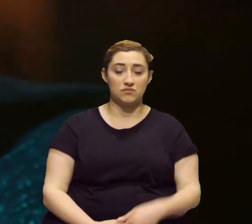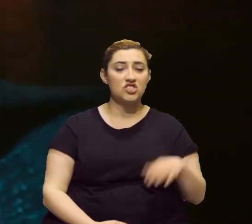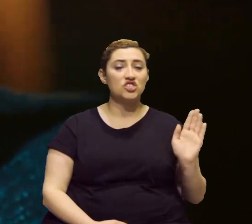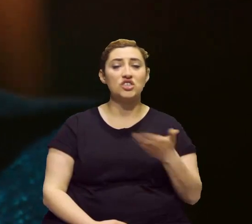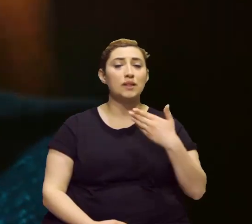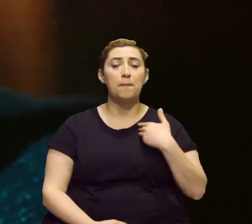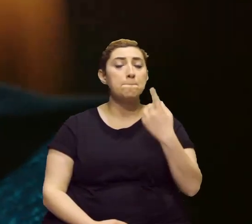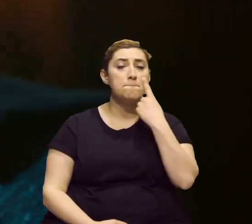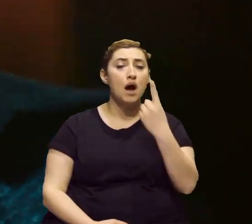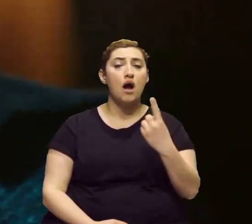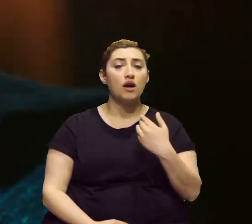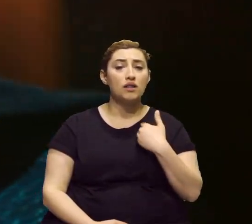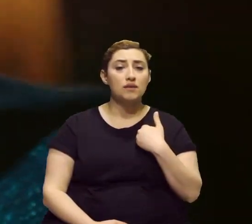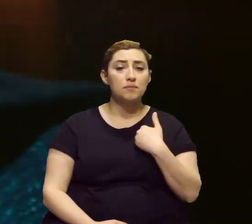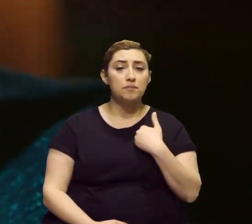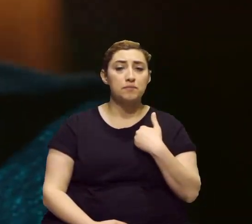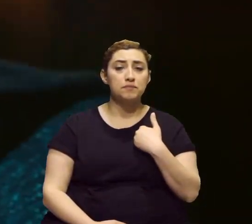Çıktım baktım